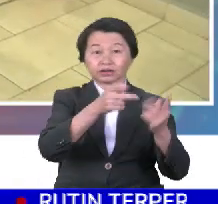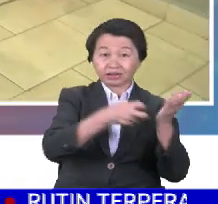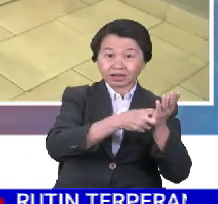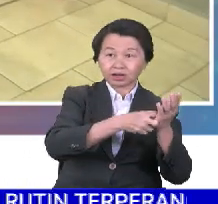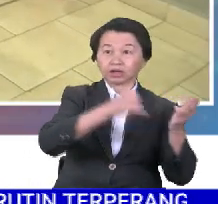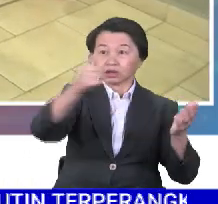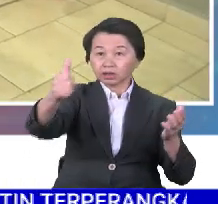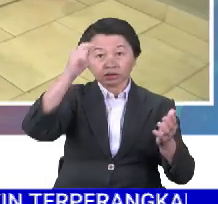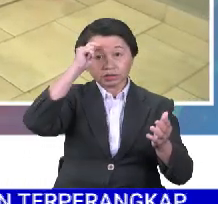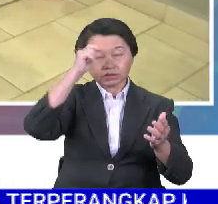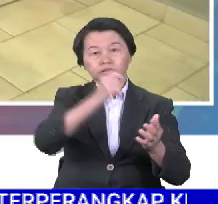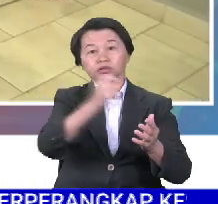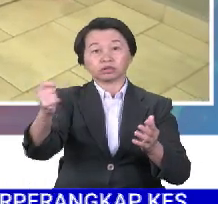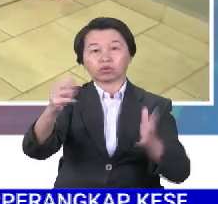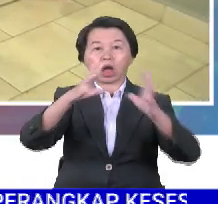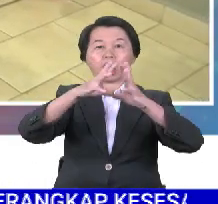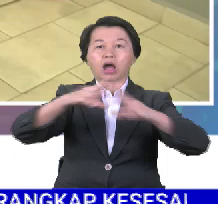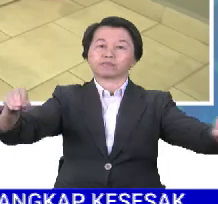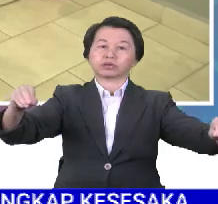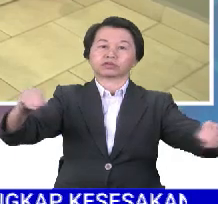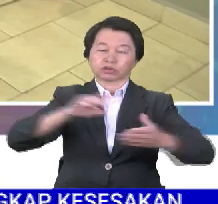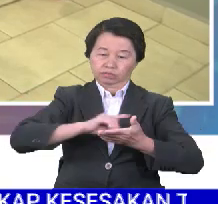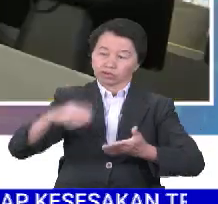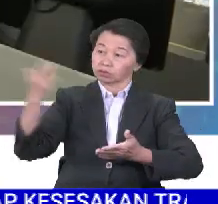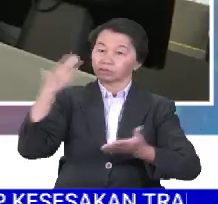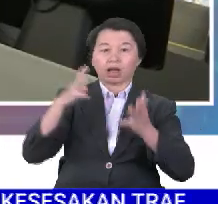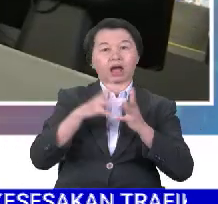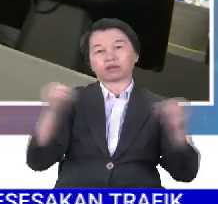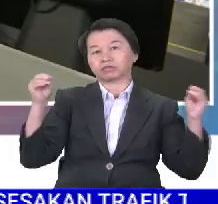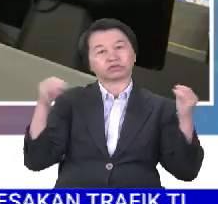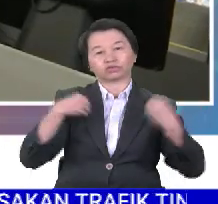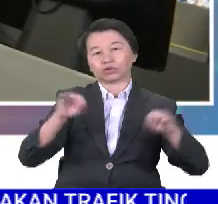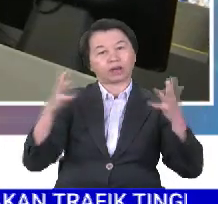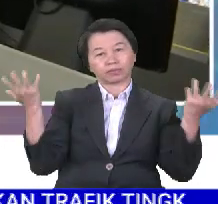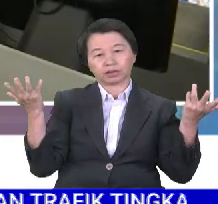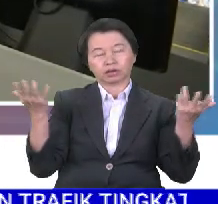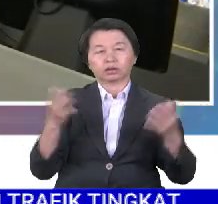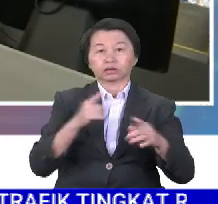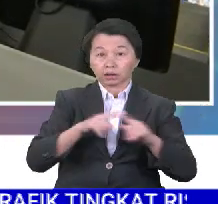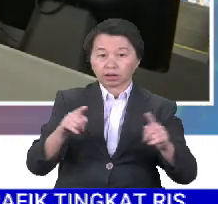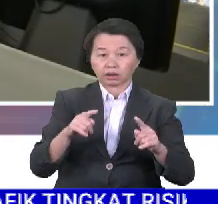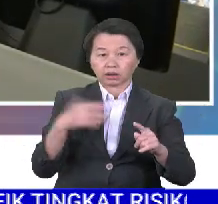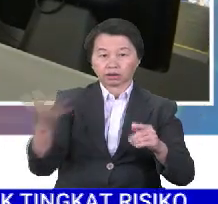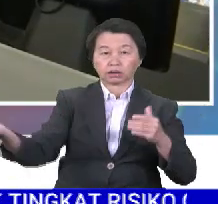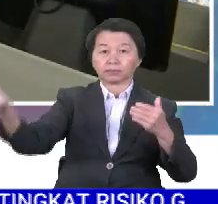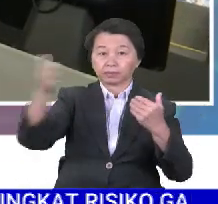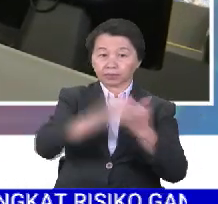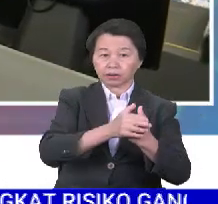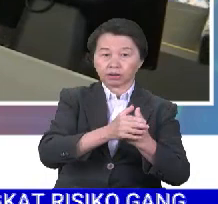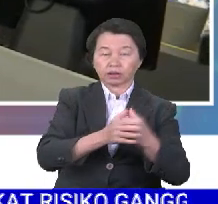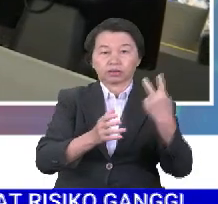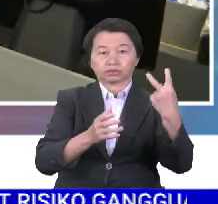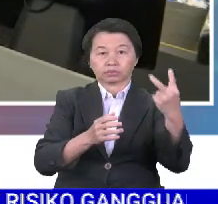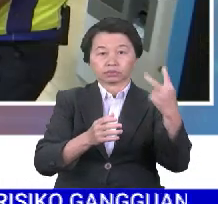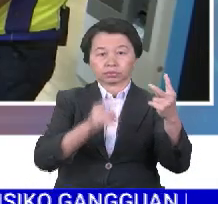juga telah habis bermula pada minggu lalu lagi dan dijangka akan kembali pada